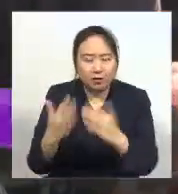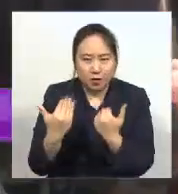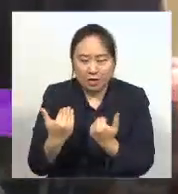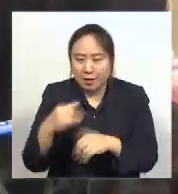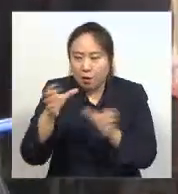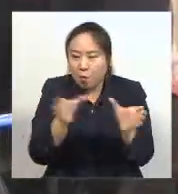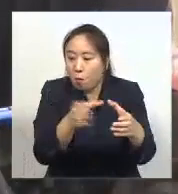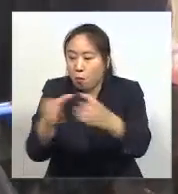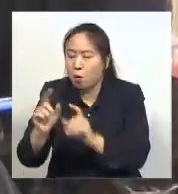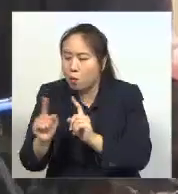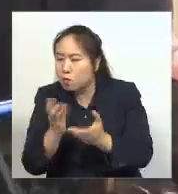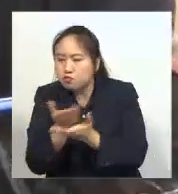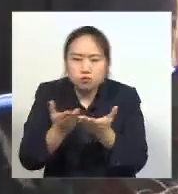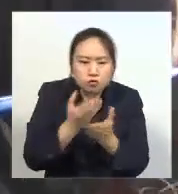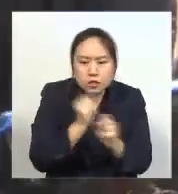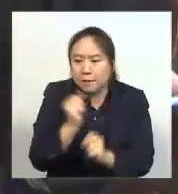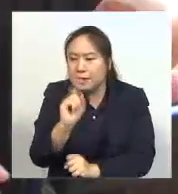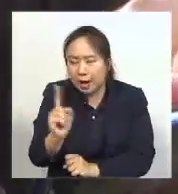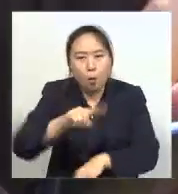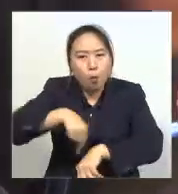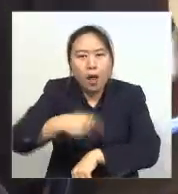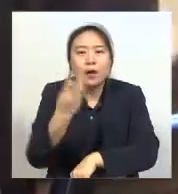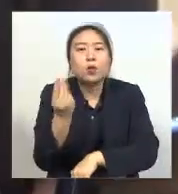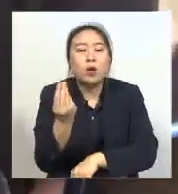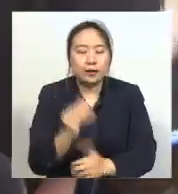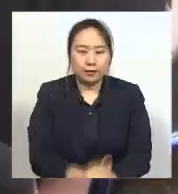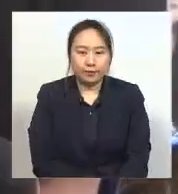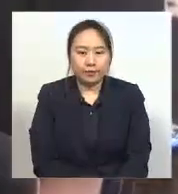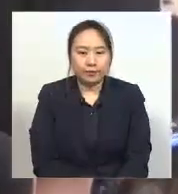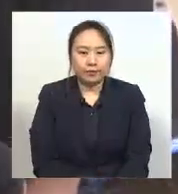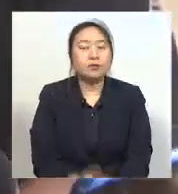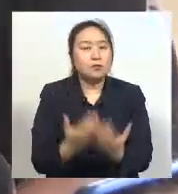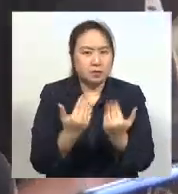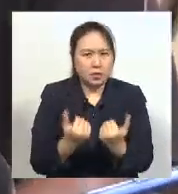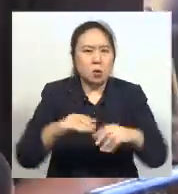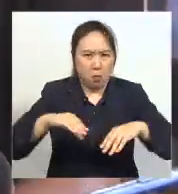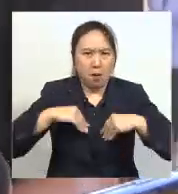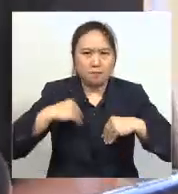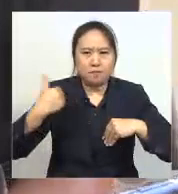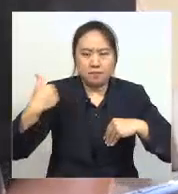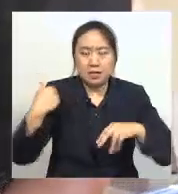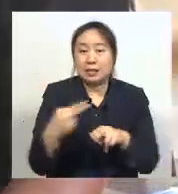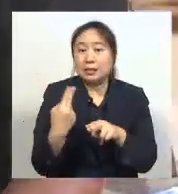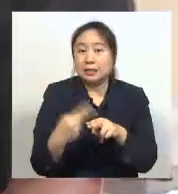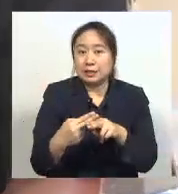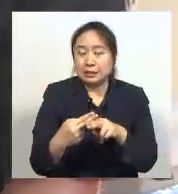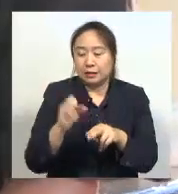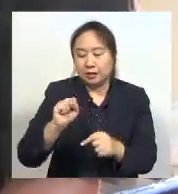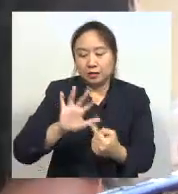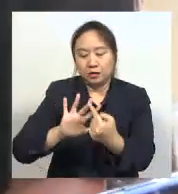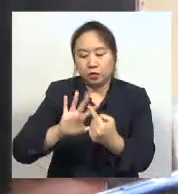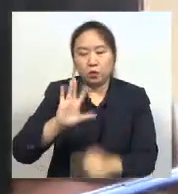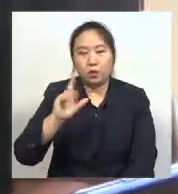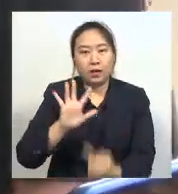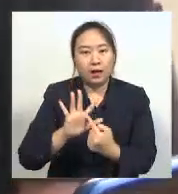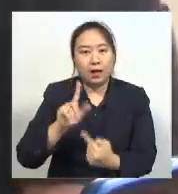คที่เกี่ยวข้องว่าจะดำเนินการเรื่องใดแล้วก็ใช้เวลาเท่าไหร่ครับโดยยอมรับว่าได้มีการเอ่ยถึงชื่อของนายสุชาติตันเจ